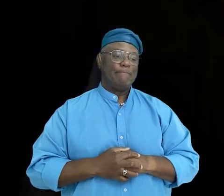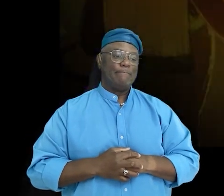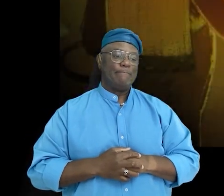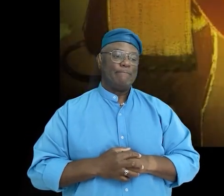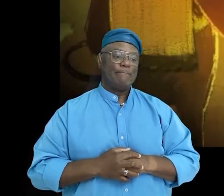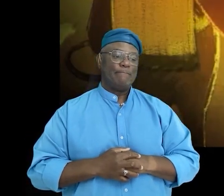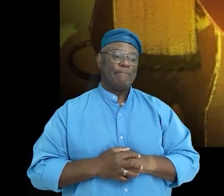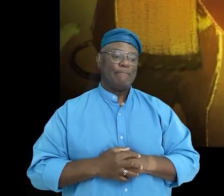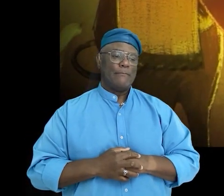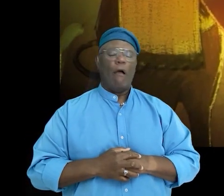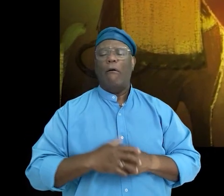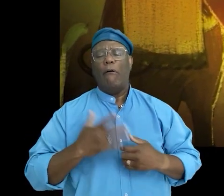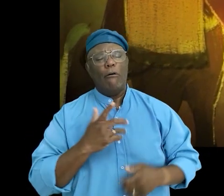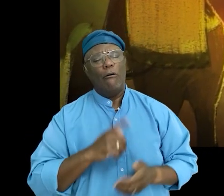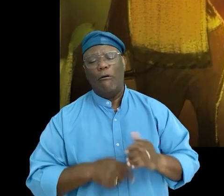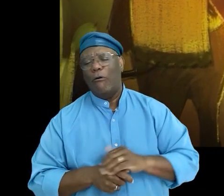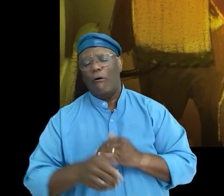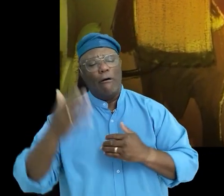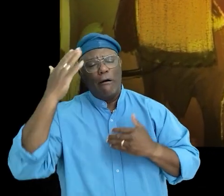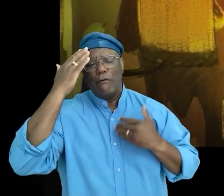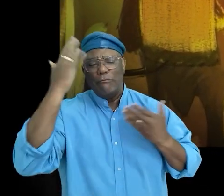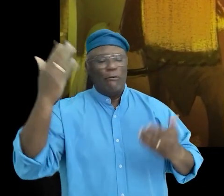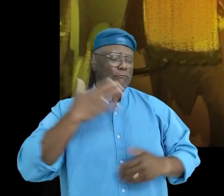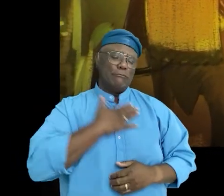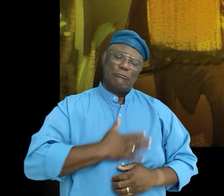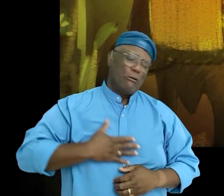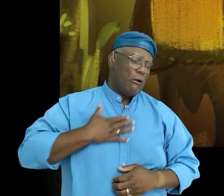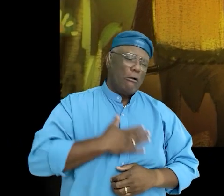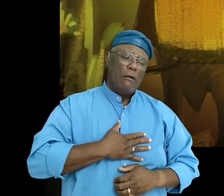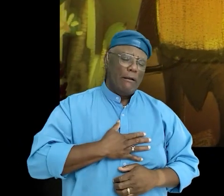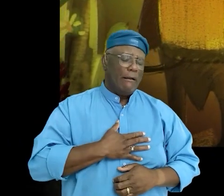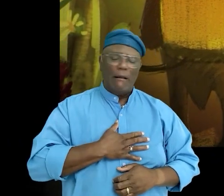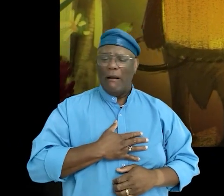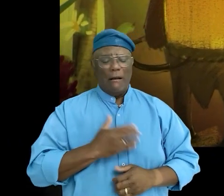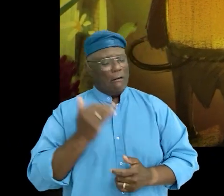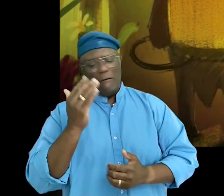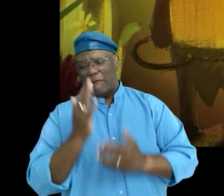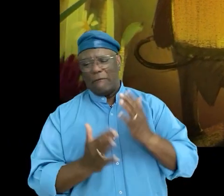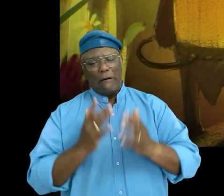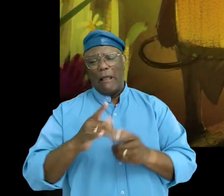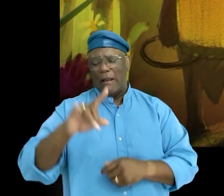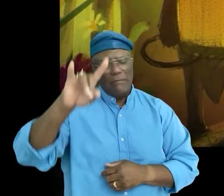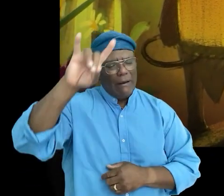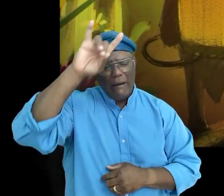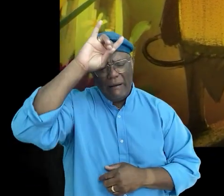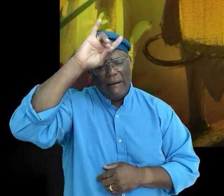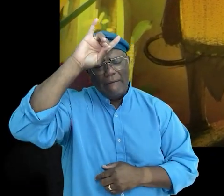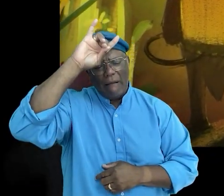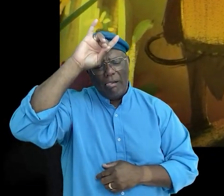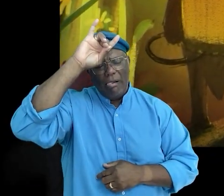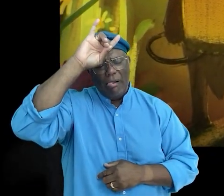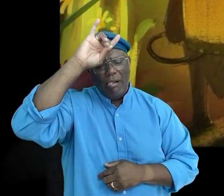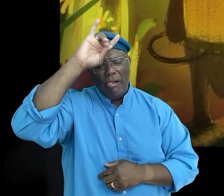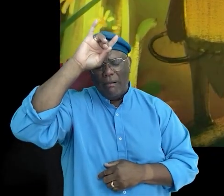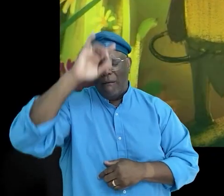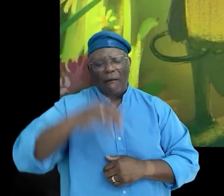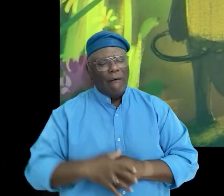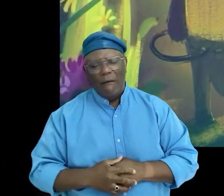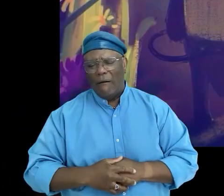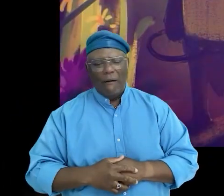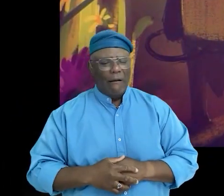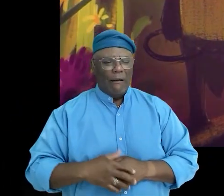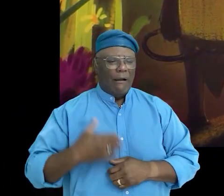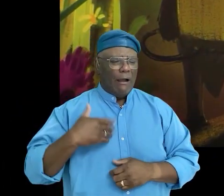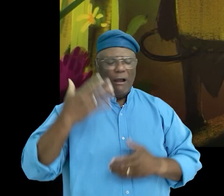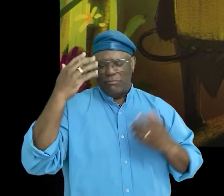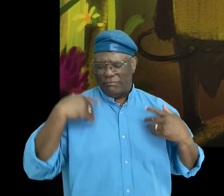bryd. O, mae'n ddrwg gen i, meddai Lula. Doedden ni ddim yn gwybod bod tan mor